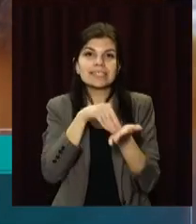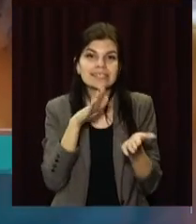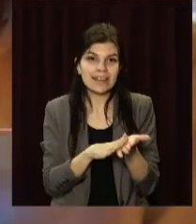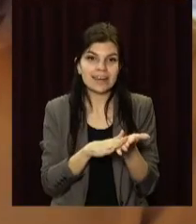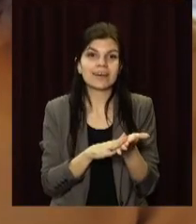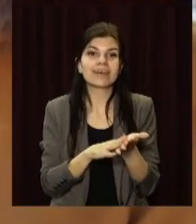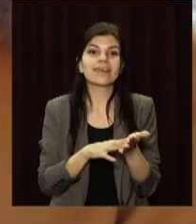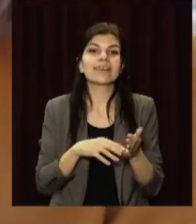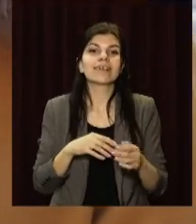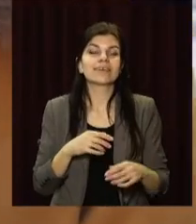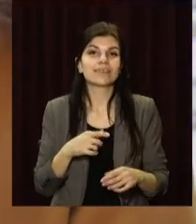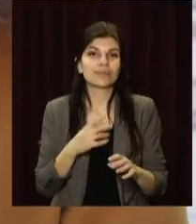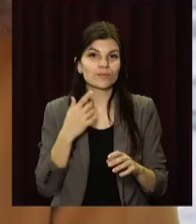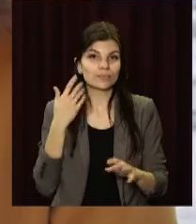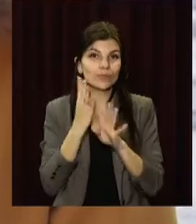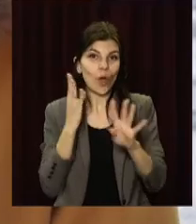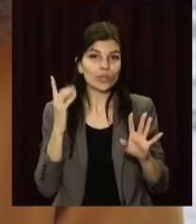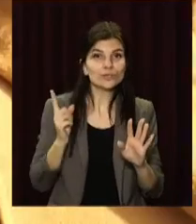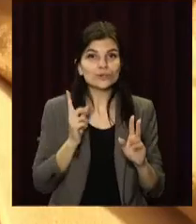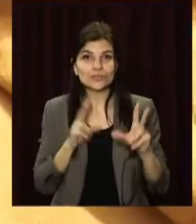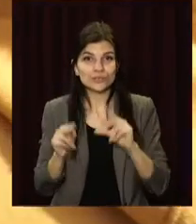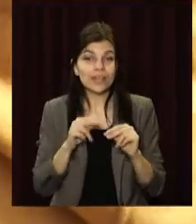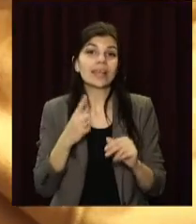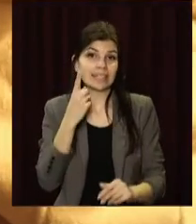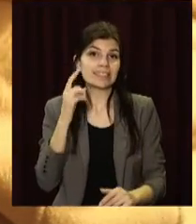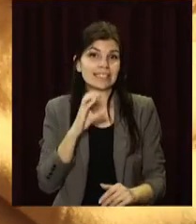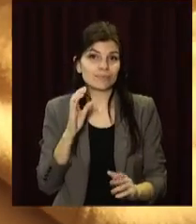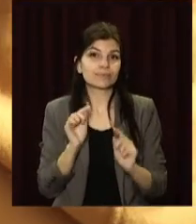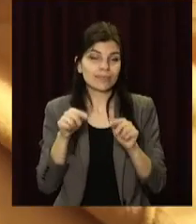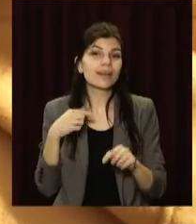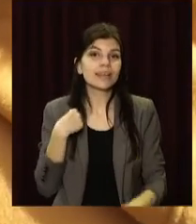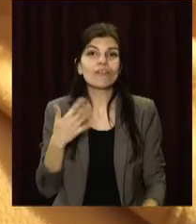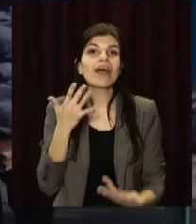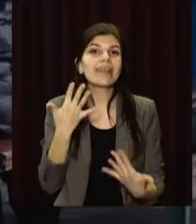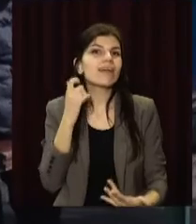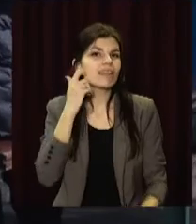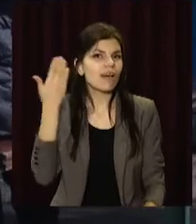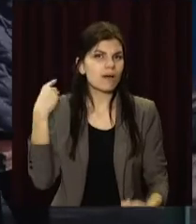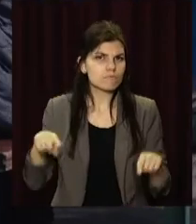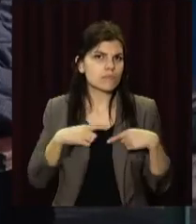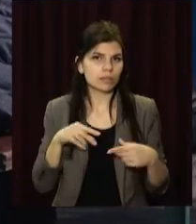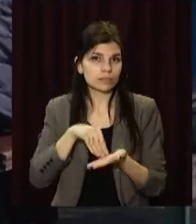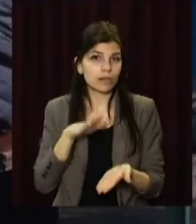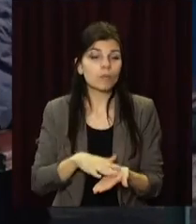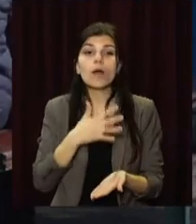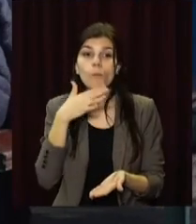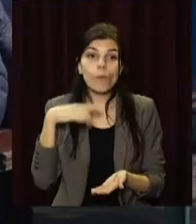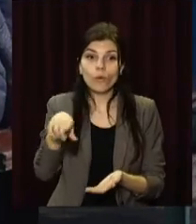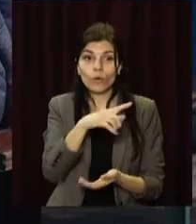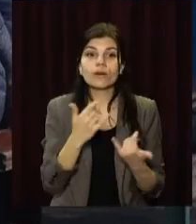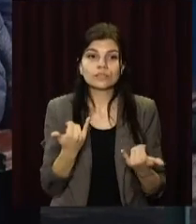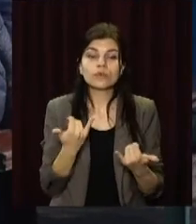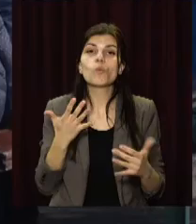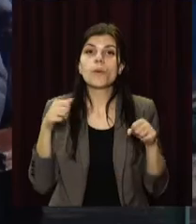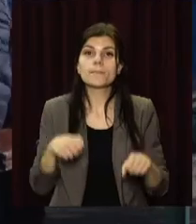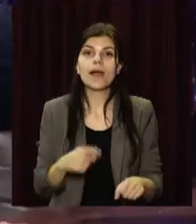через електронну всю очередь, і от поступимо сюди вже в сентябрі. Я давно записалася, вже кілька років назад. Більшість батьків, чиї дошкільнята відтепер